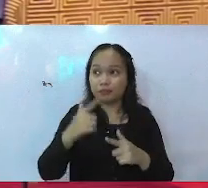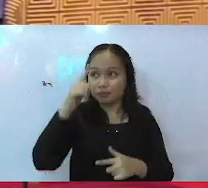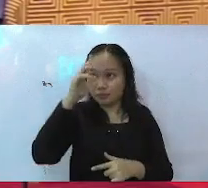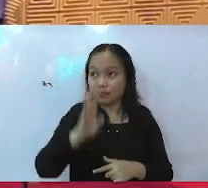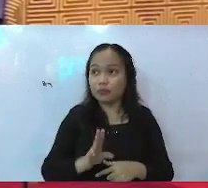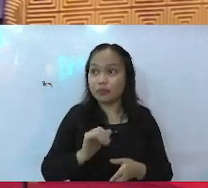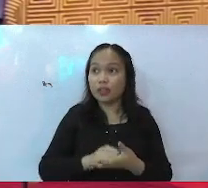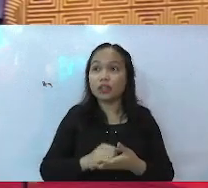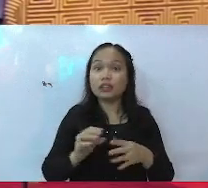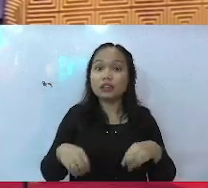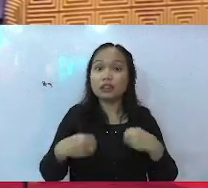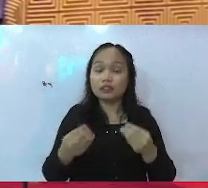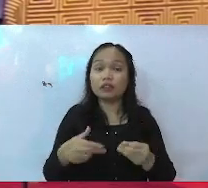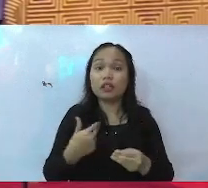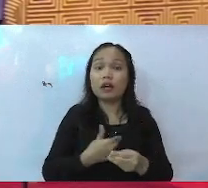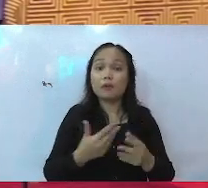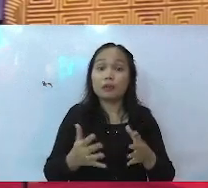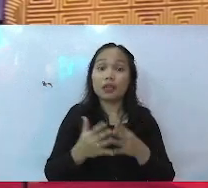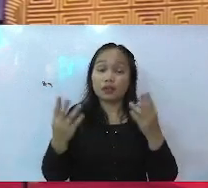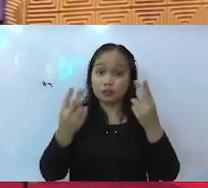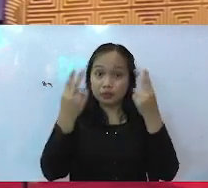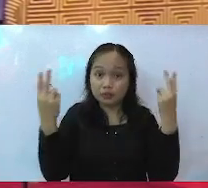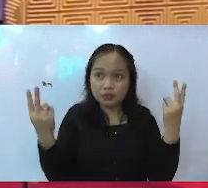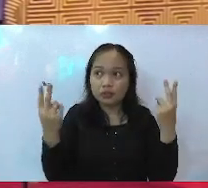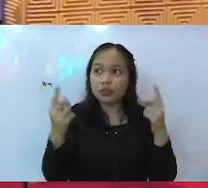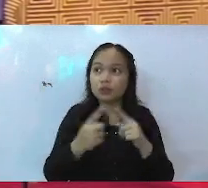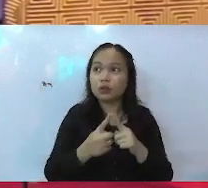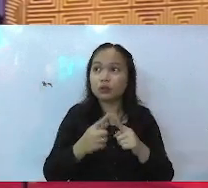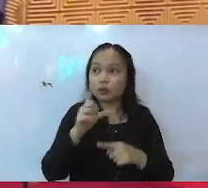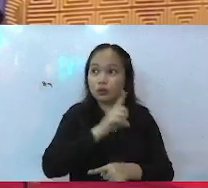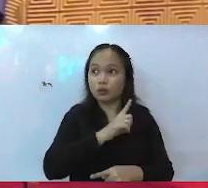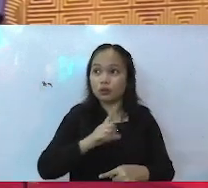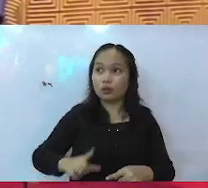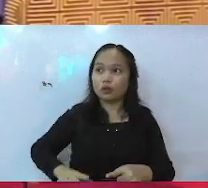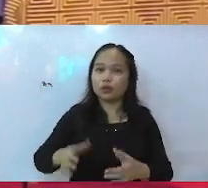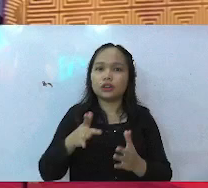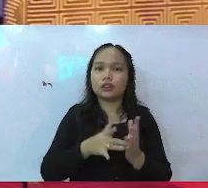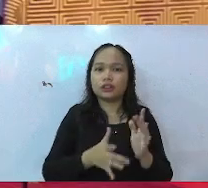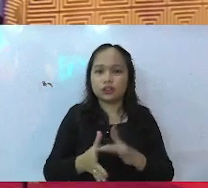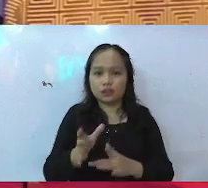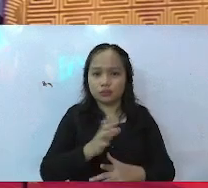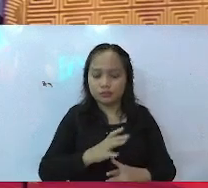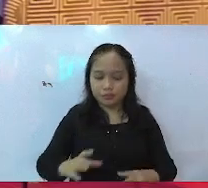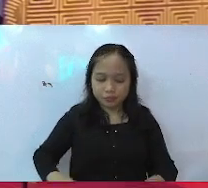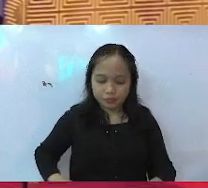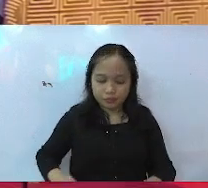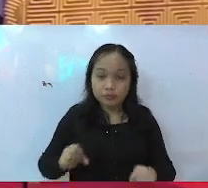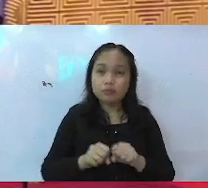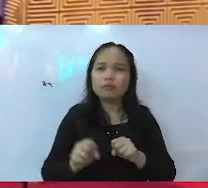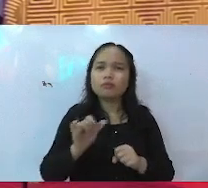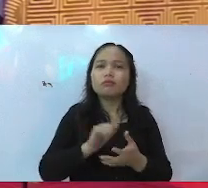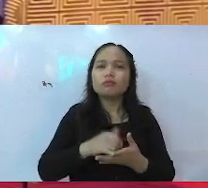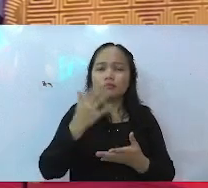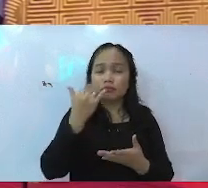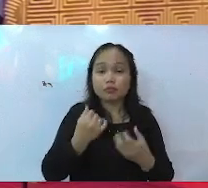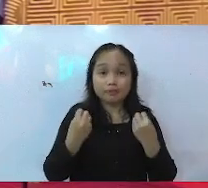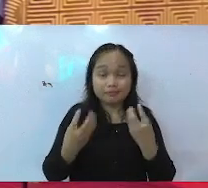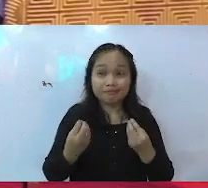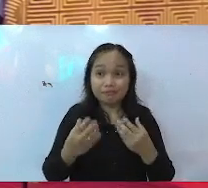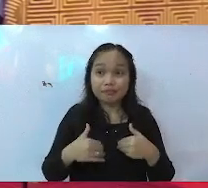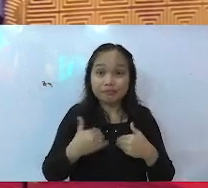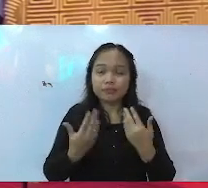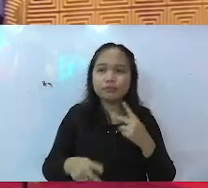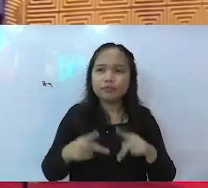God us the victory through our Lord Jesus christen Kaya nga maraming kabataan ang